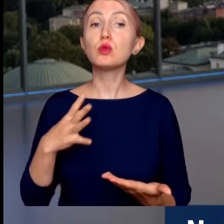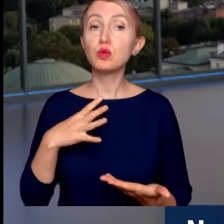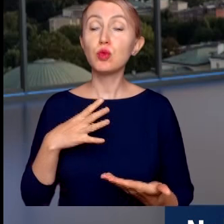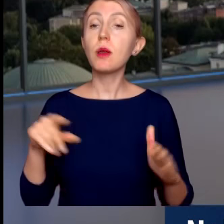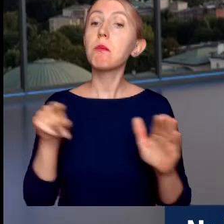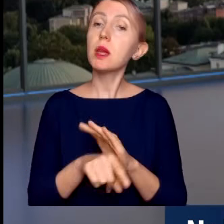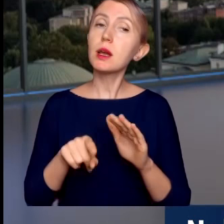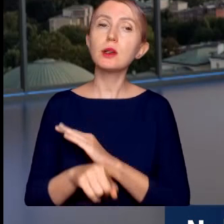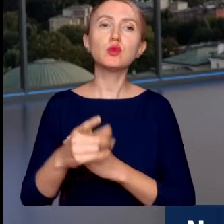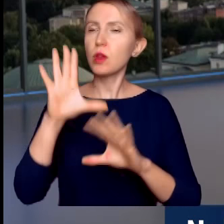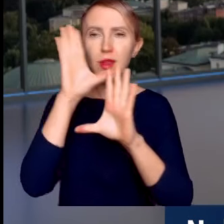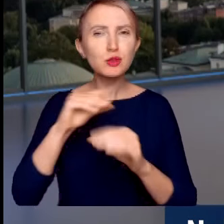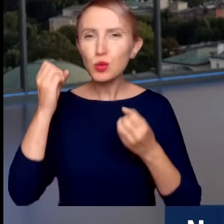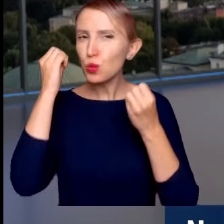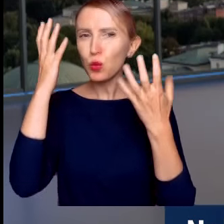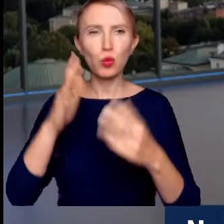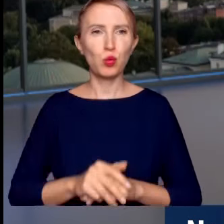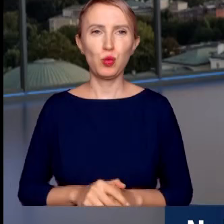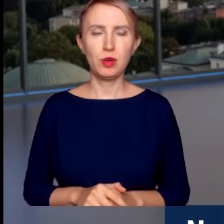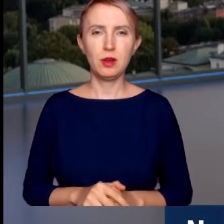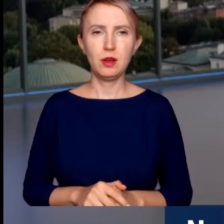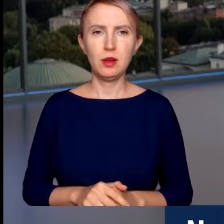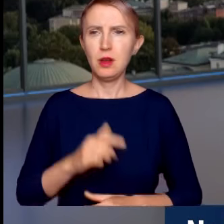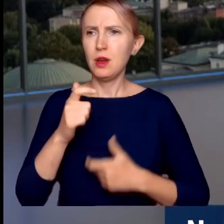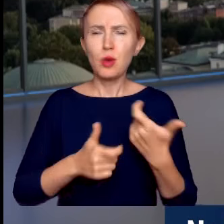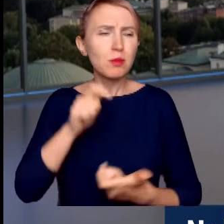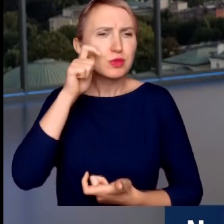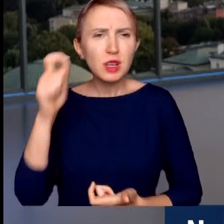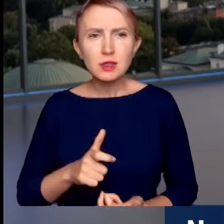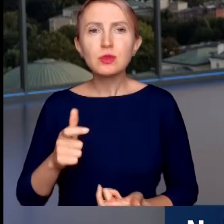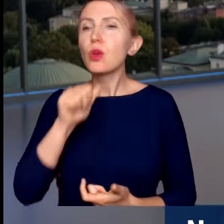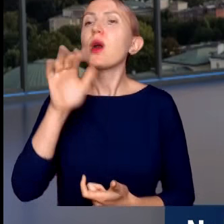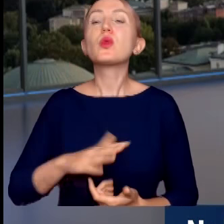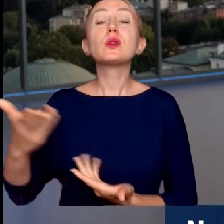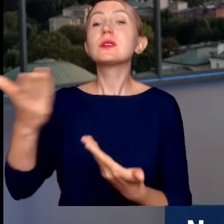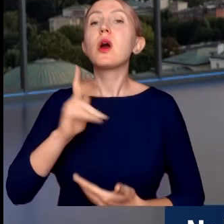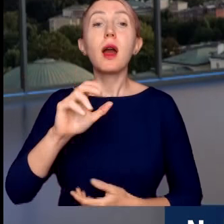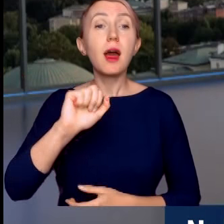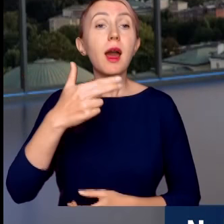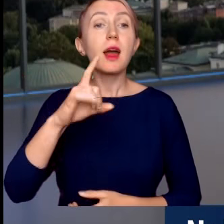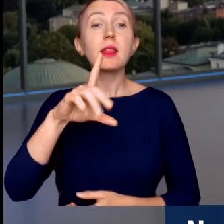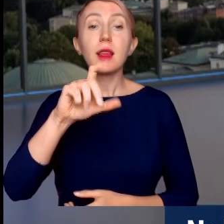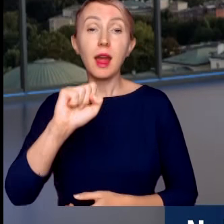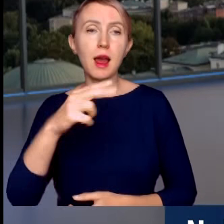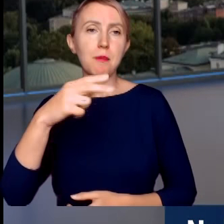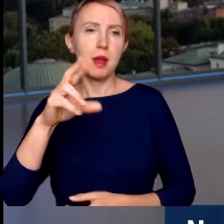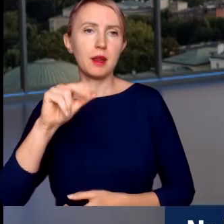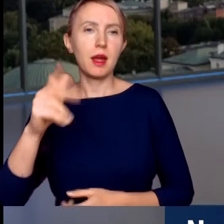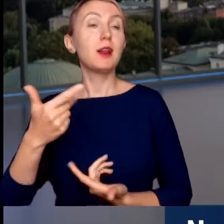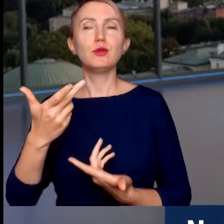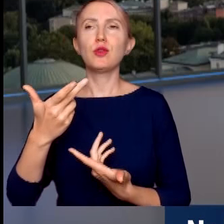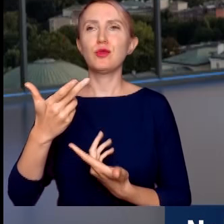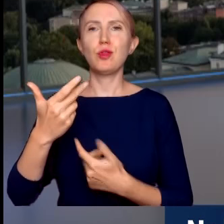migrantów, którzy nie szanują kultury, którzy robią przestępstwa, do Europy? Angela Merkel, patronka Donalda Tuska, to jest